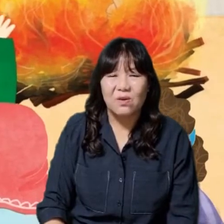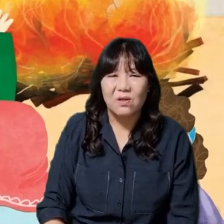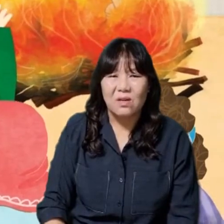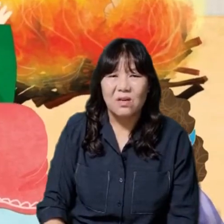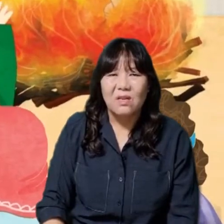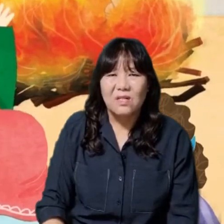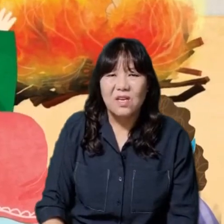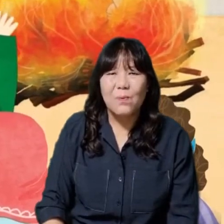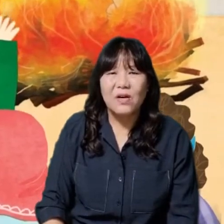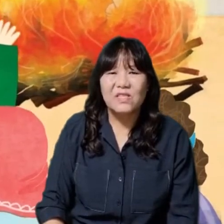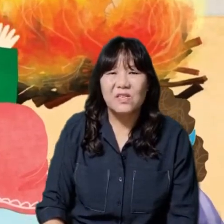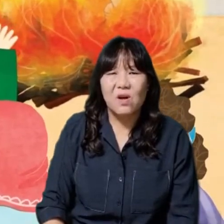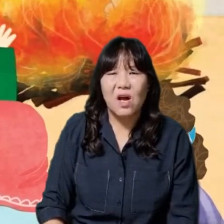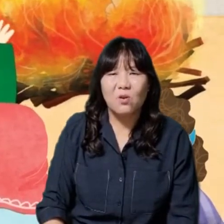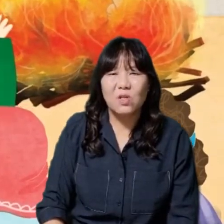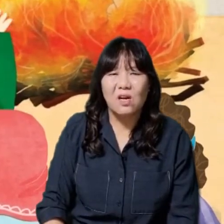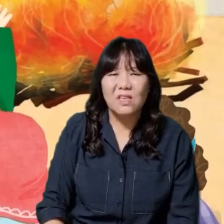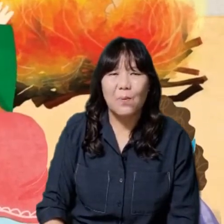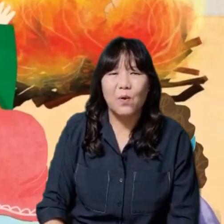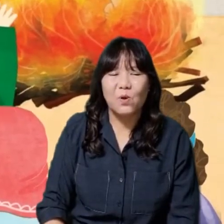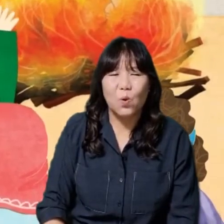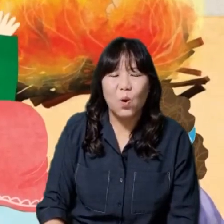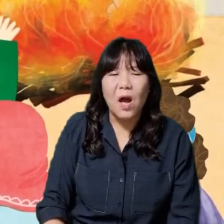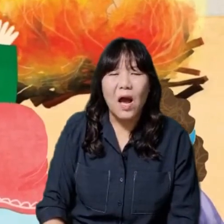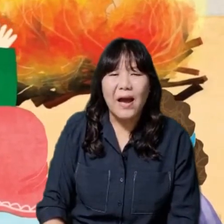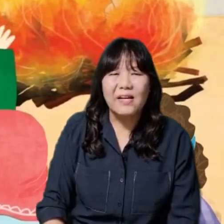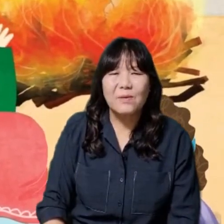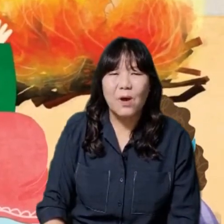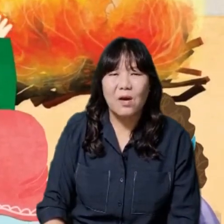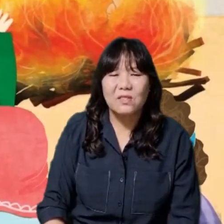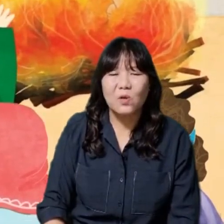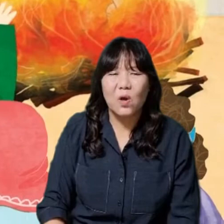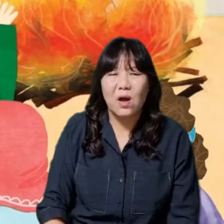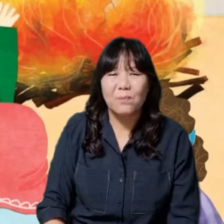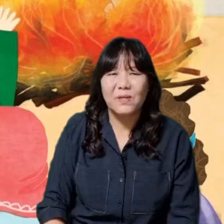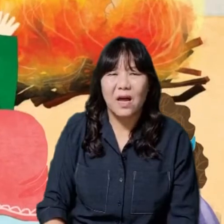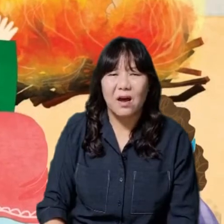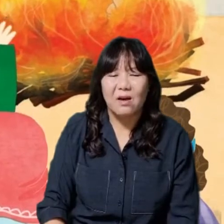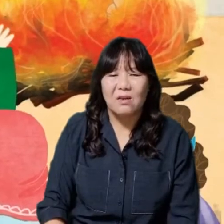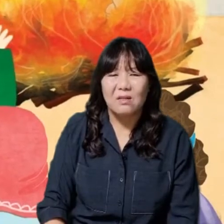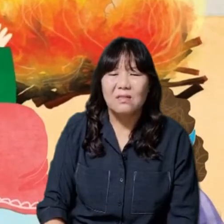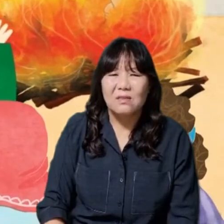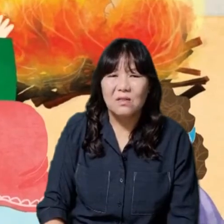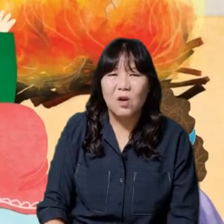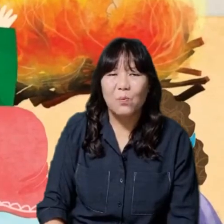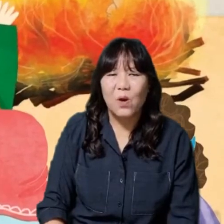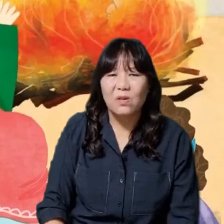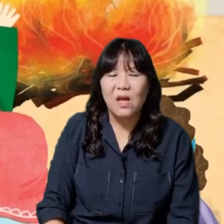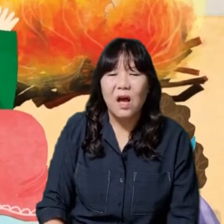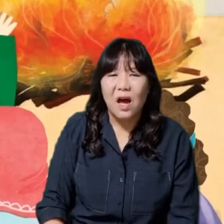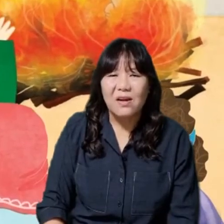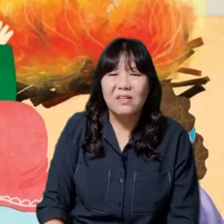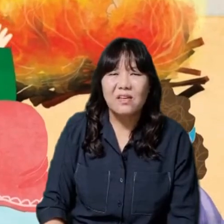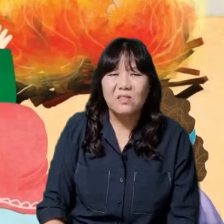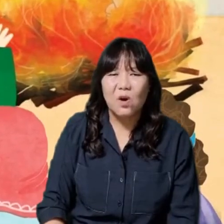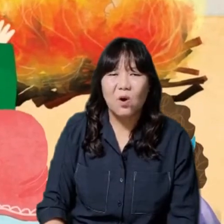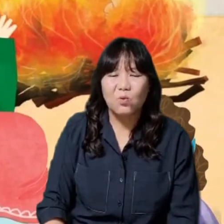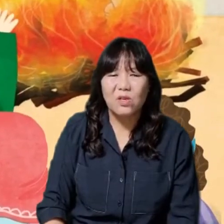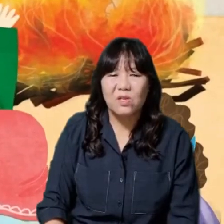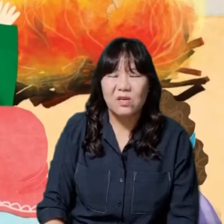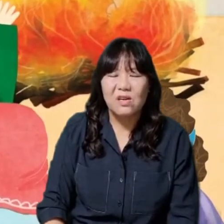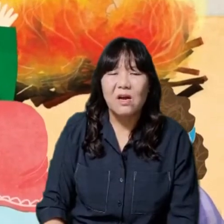이야기했어요. 이방신들과 우상을 다 버리고 하나님만 섬겨야 합니다. 그러면